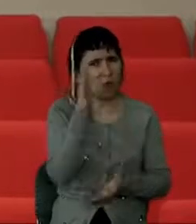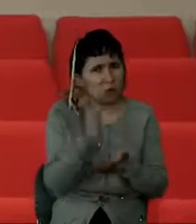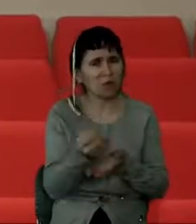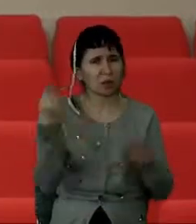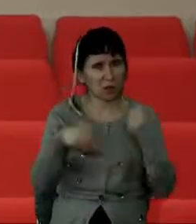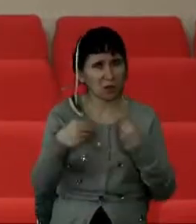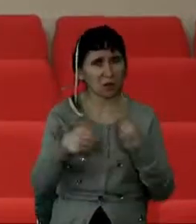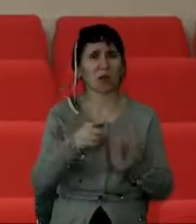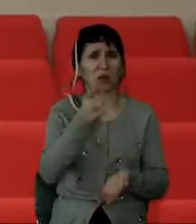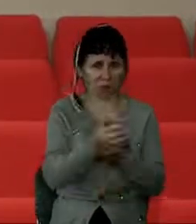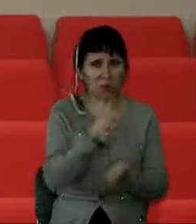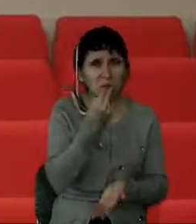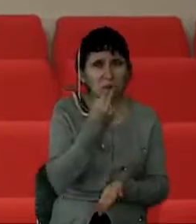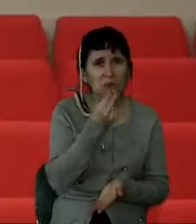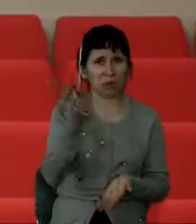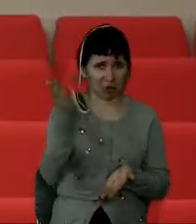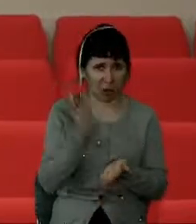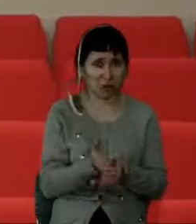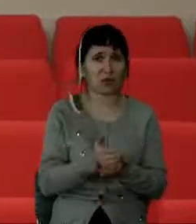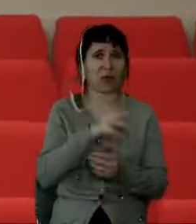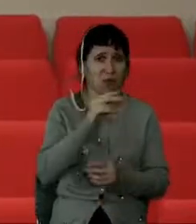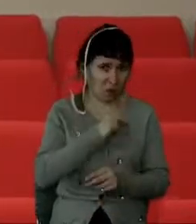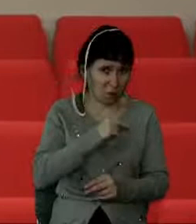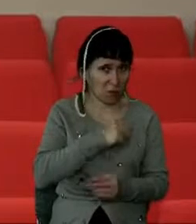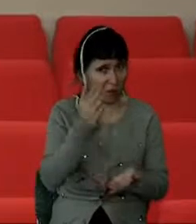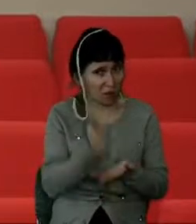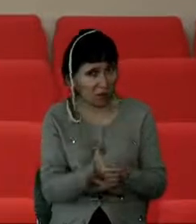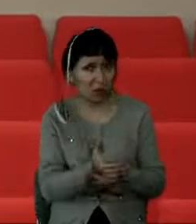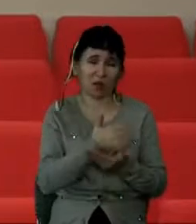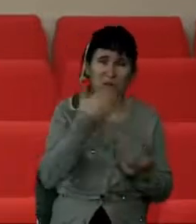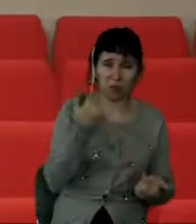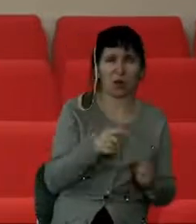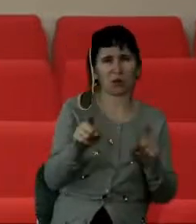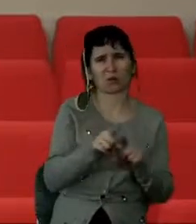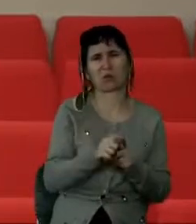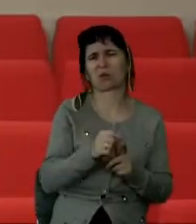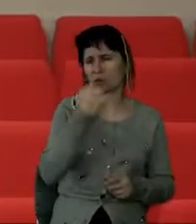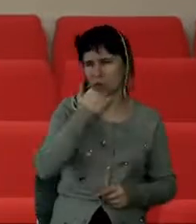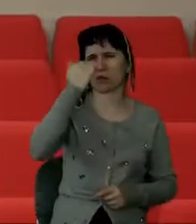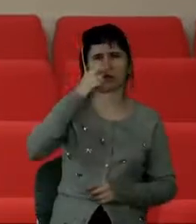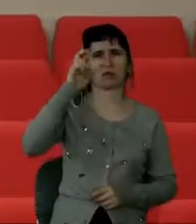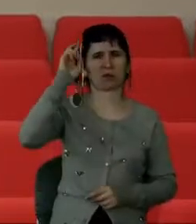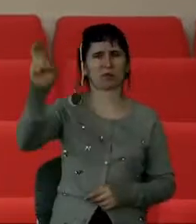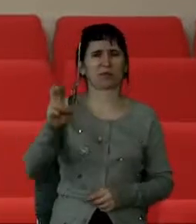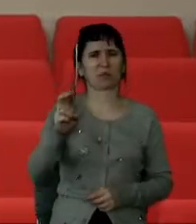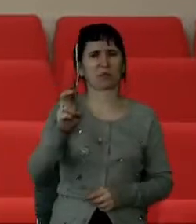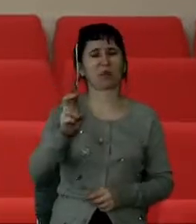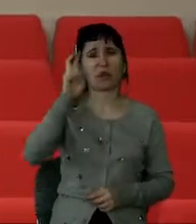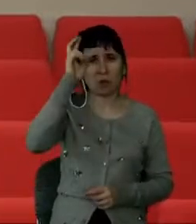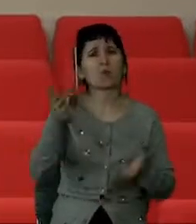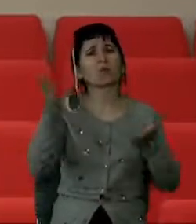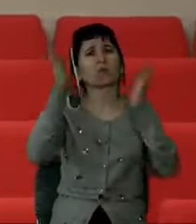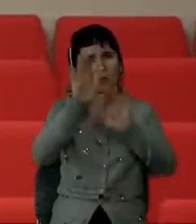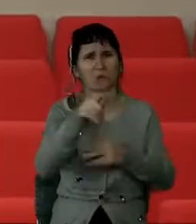Йому. Набувай вдячне серце. І Бог буде ще більше і більше